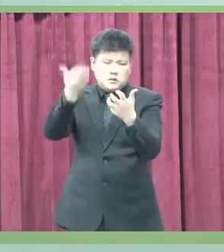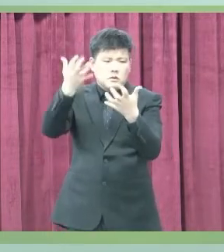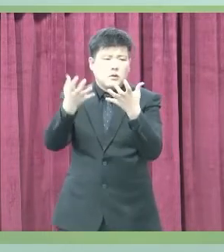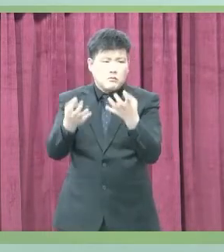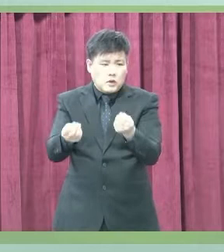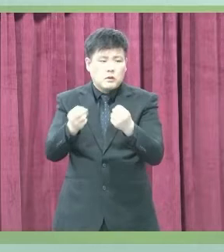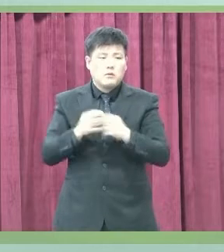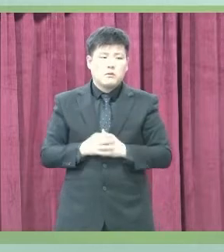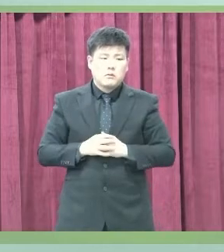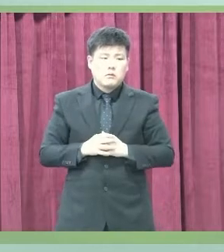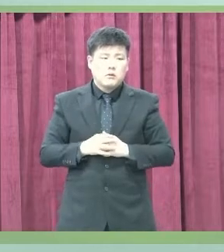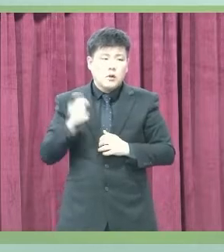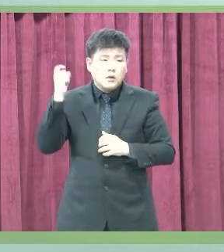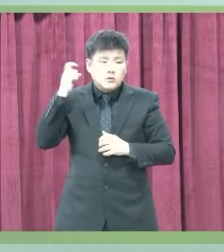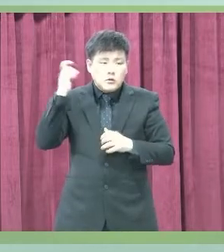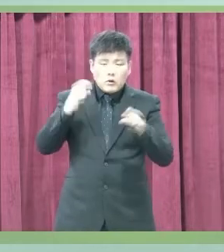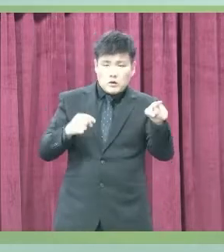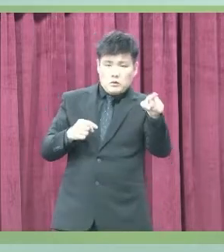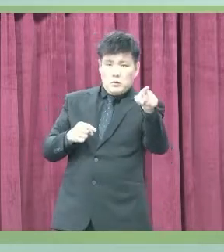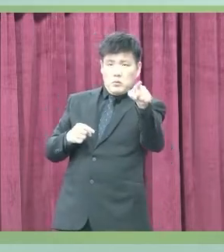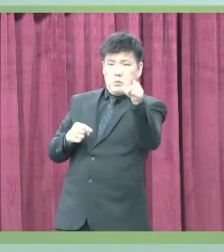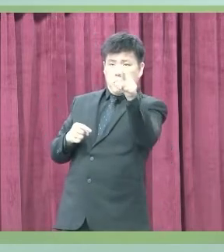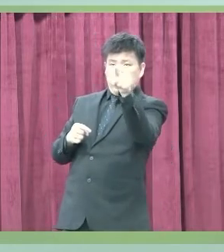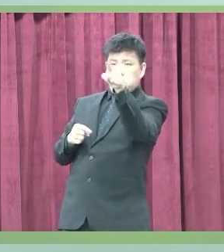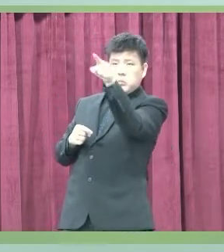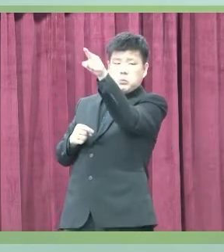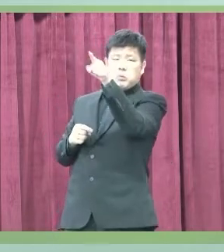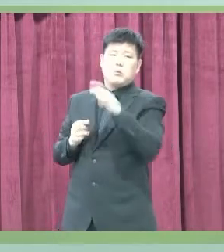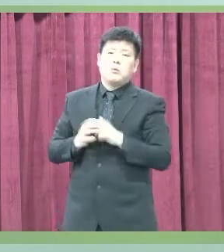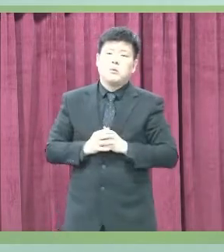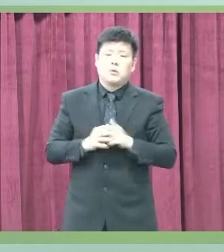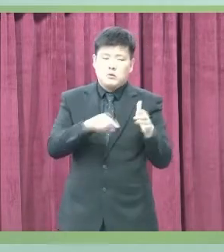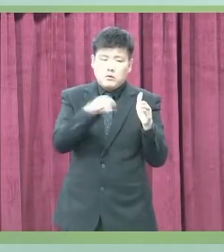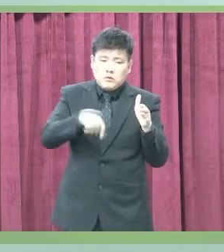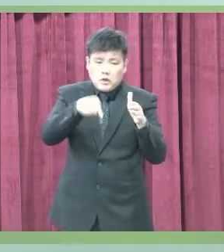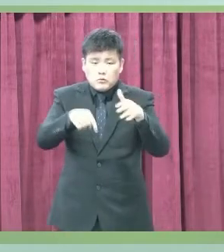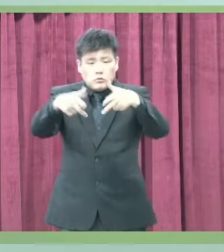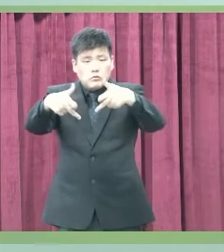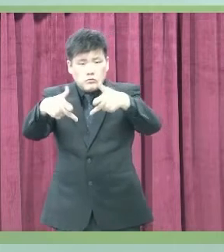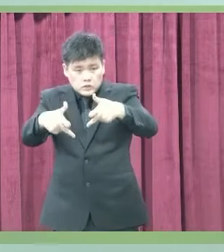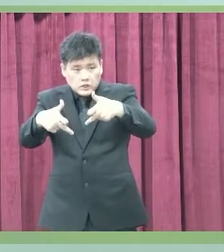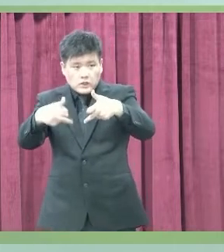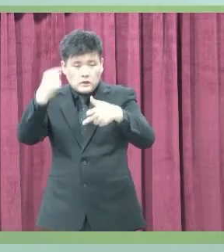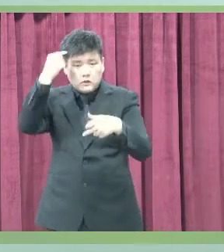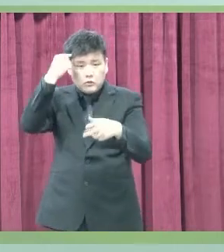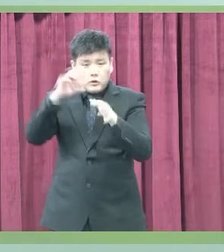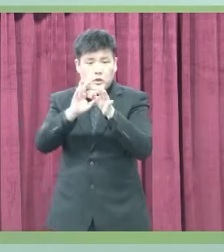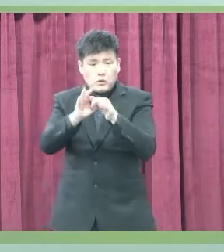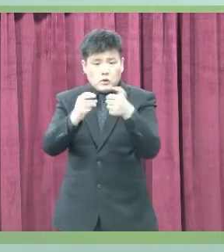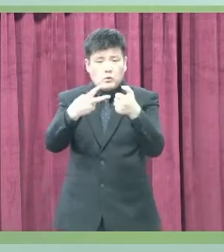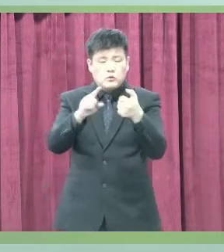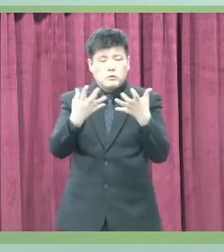가서 조금 내려가는데 청각은 계속 올라가시는 걸 볼 수 있습니다. 그 다음에 내부 장애는 뇌전증은 50대가 가장